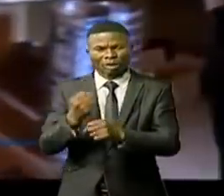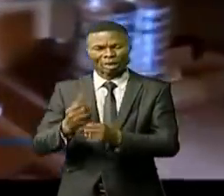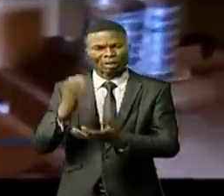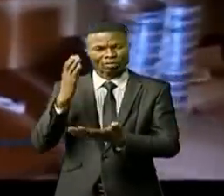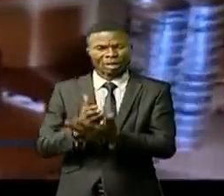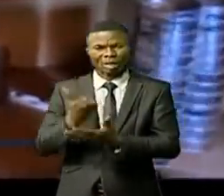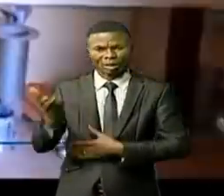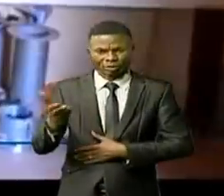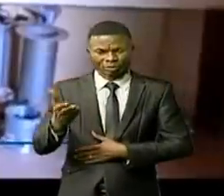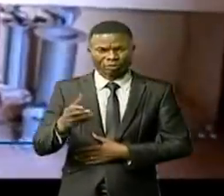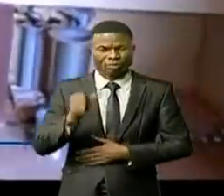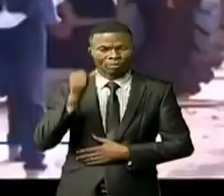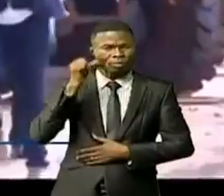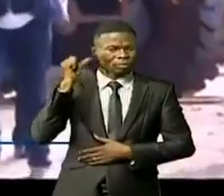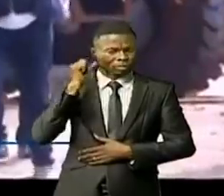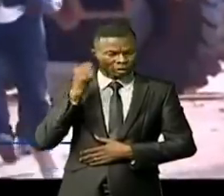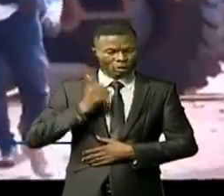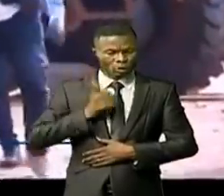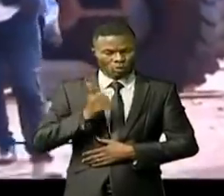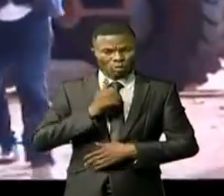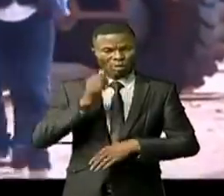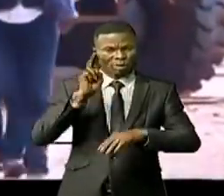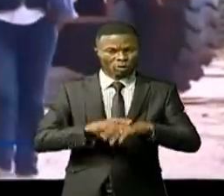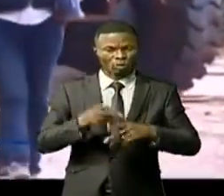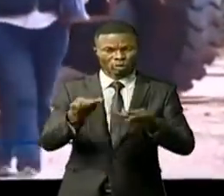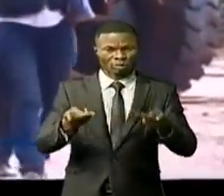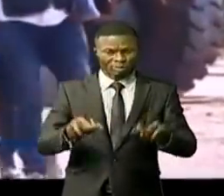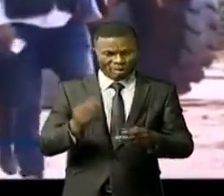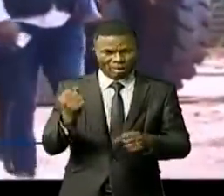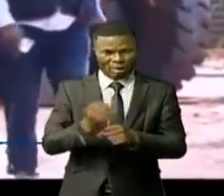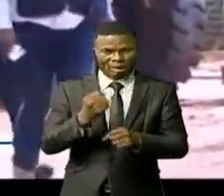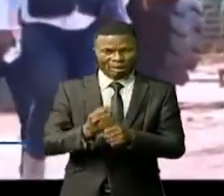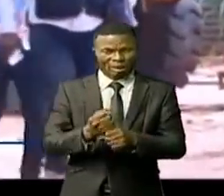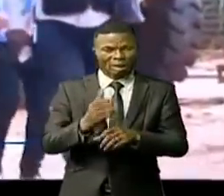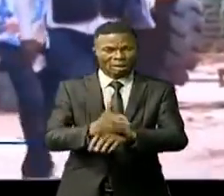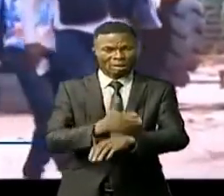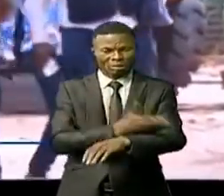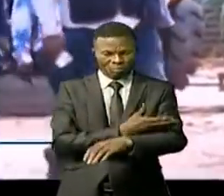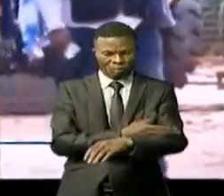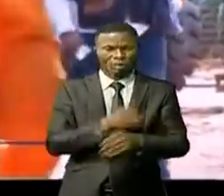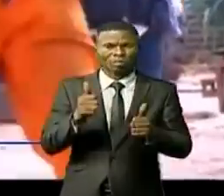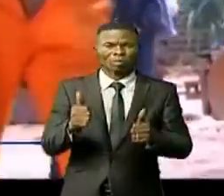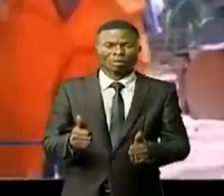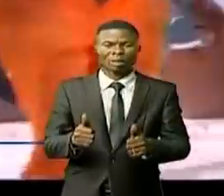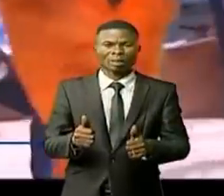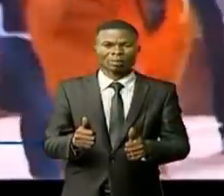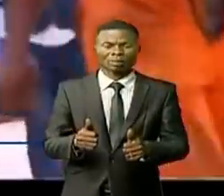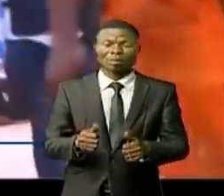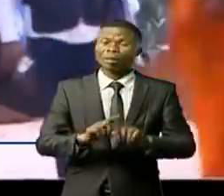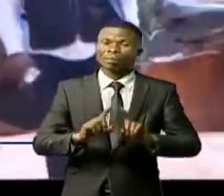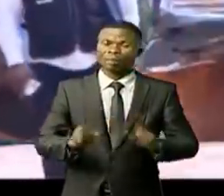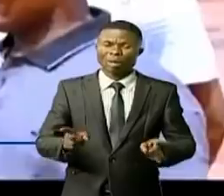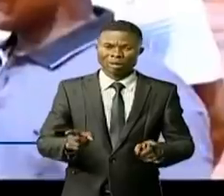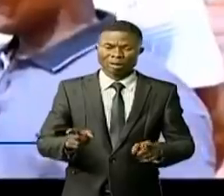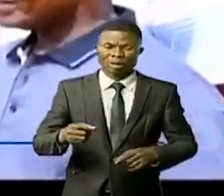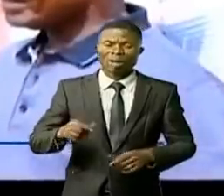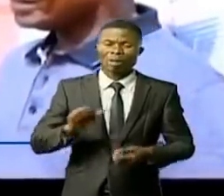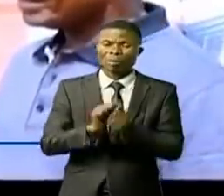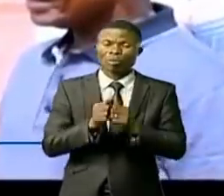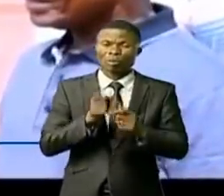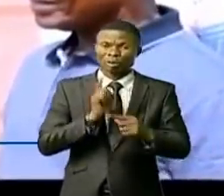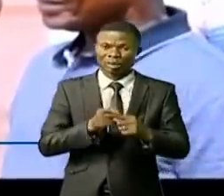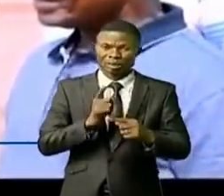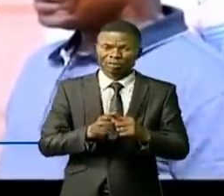été hier sur le terrain, les travaux avancent normalement, cependant nous avons